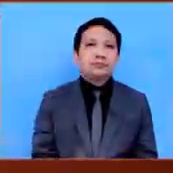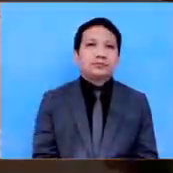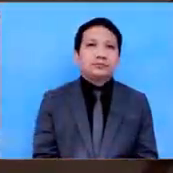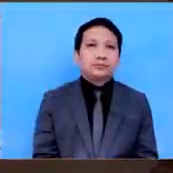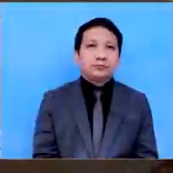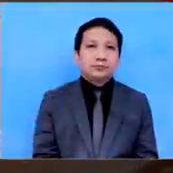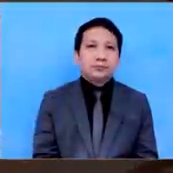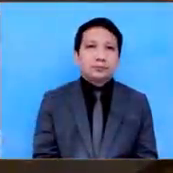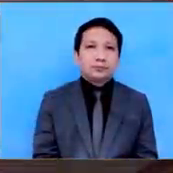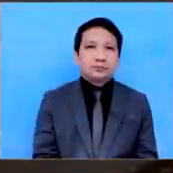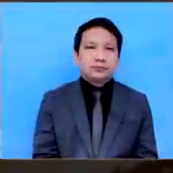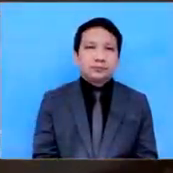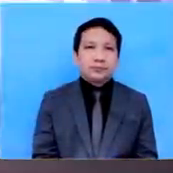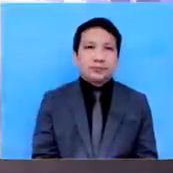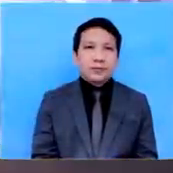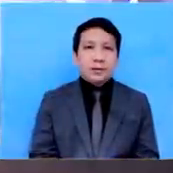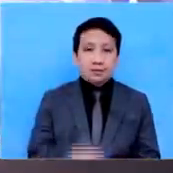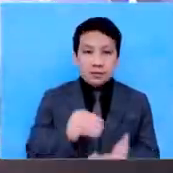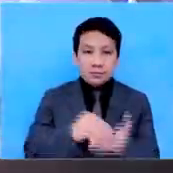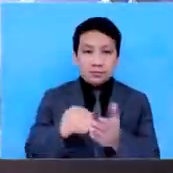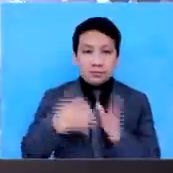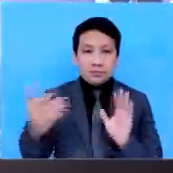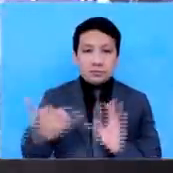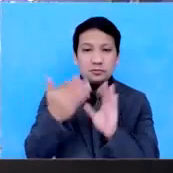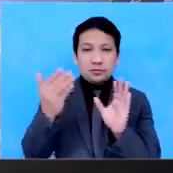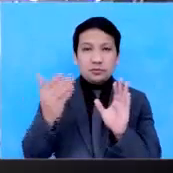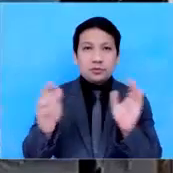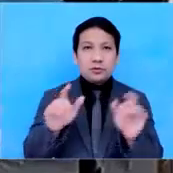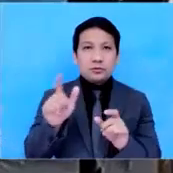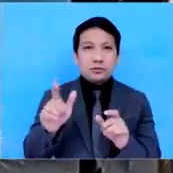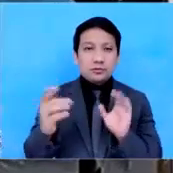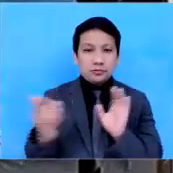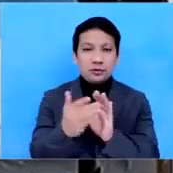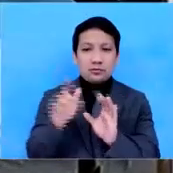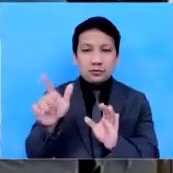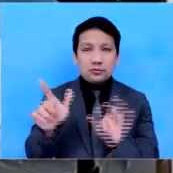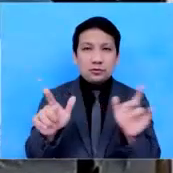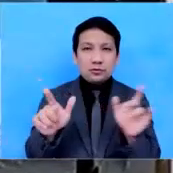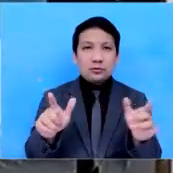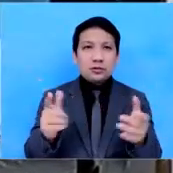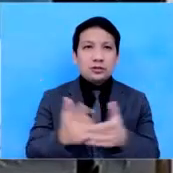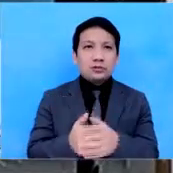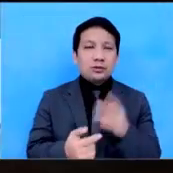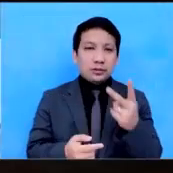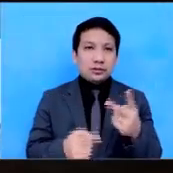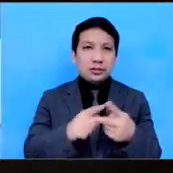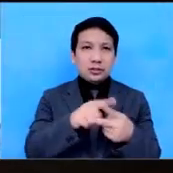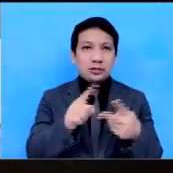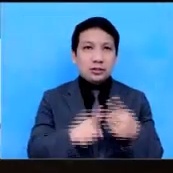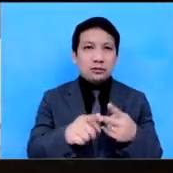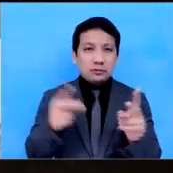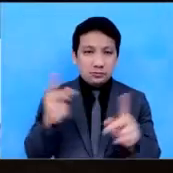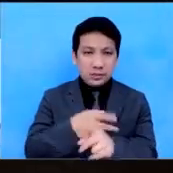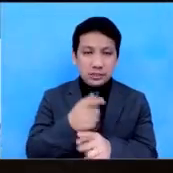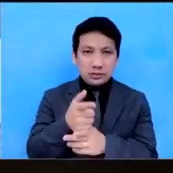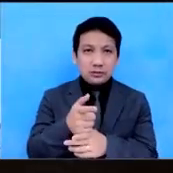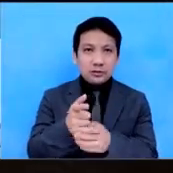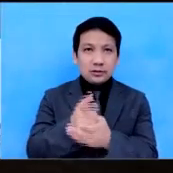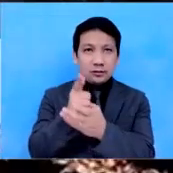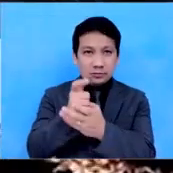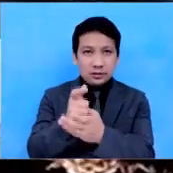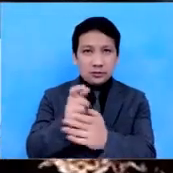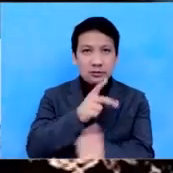Sa milyon-milyong Pinoy na sumalubong sa 2023, hindi bababa sa dalawang opisyal na naitalang biktima ng ligaw na bala sa